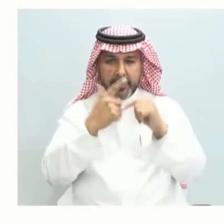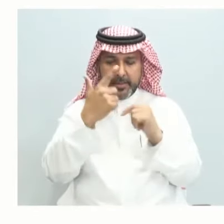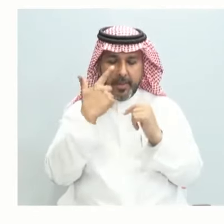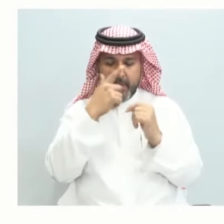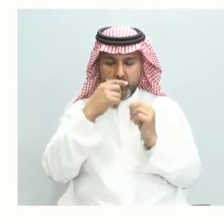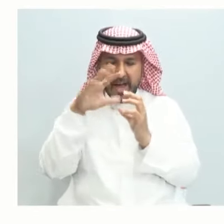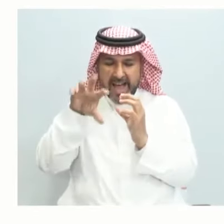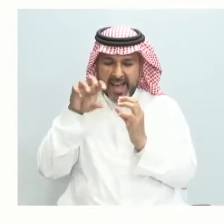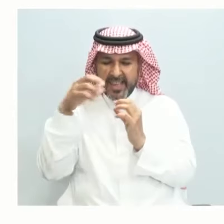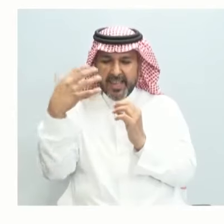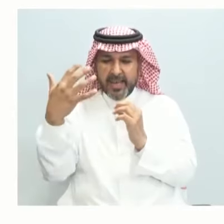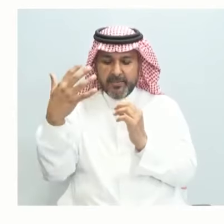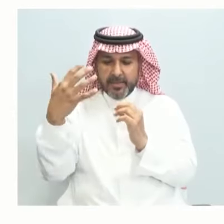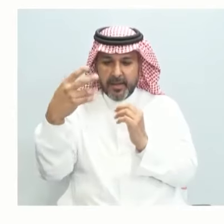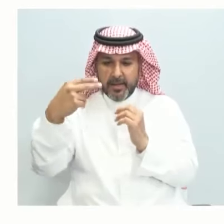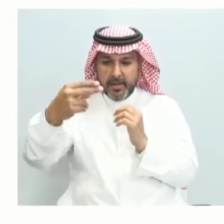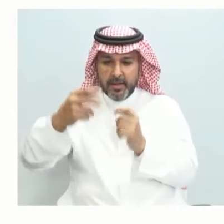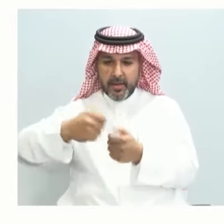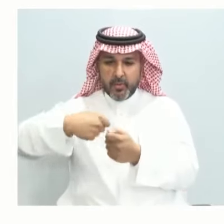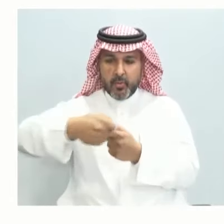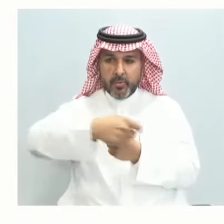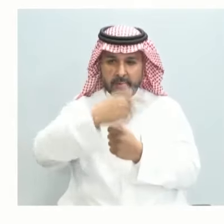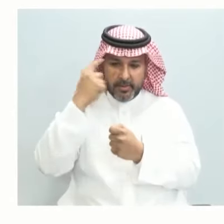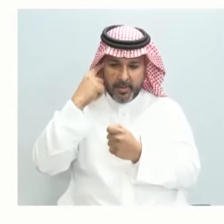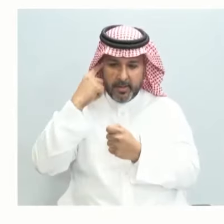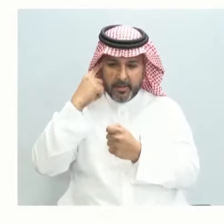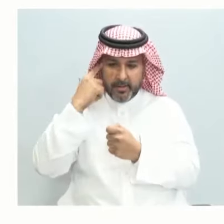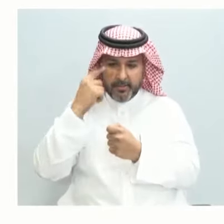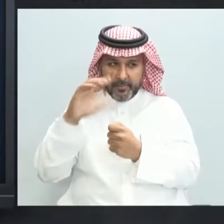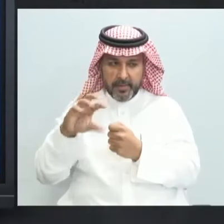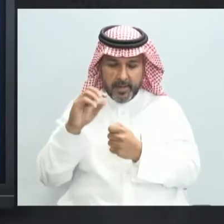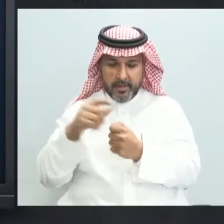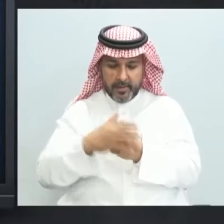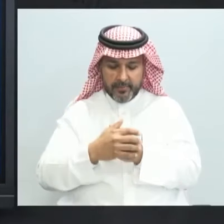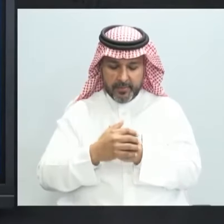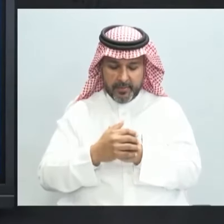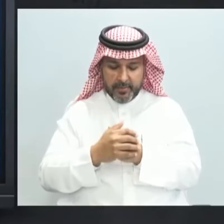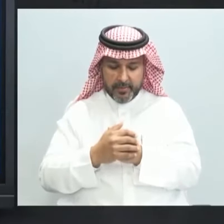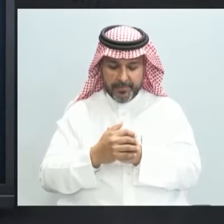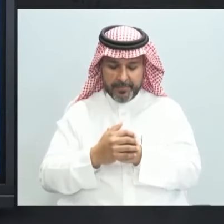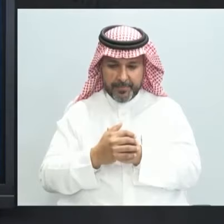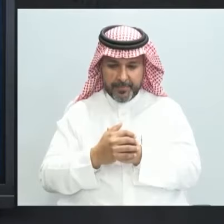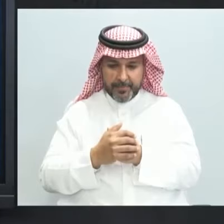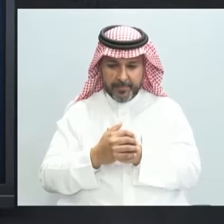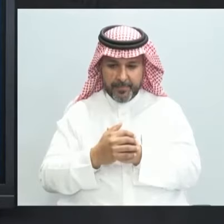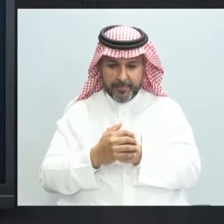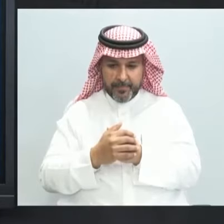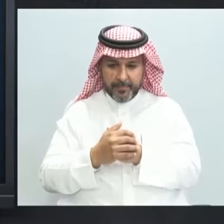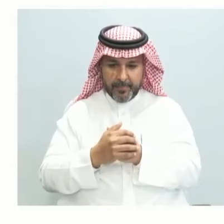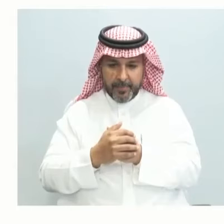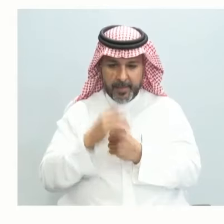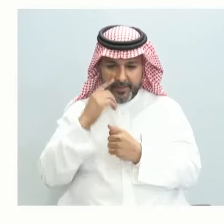نجري عمليه الضرب حتى نحصل على كثيره الحدود الان العكس كثيره الحدود نريد اعادتها مره اخرى الى